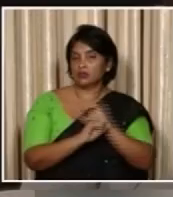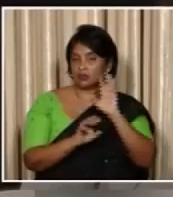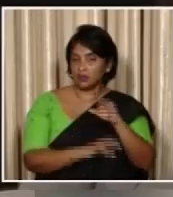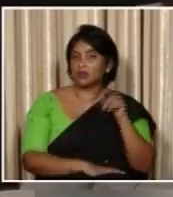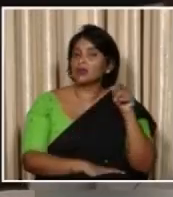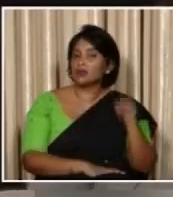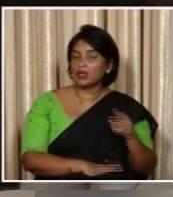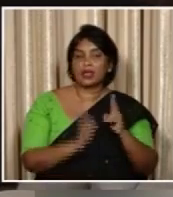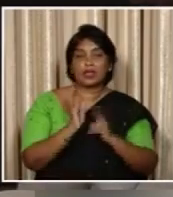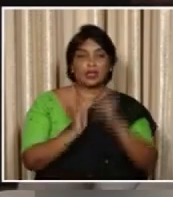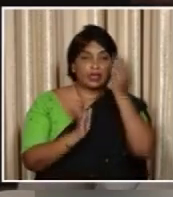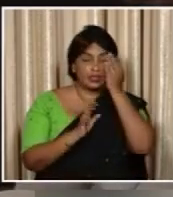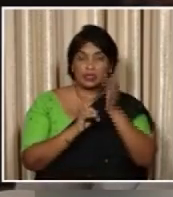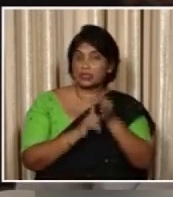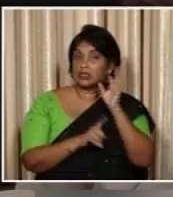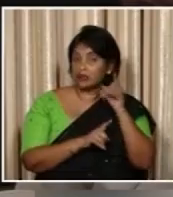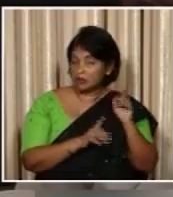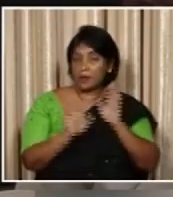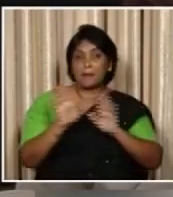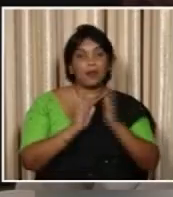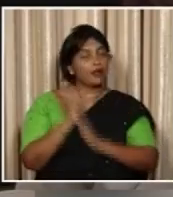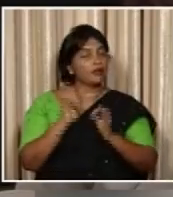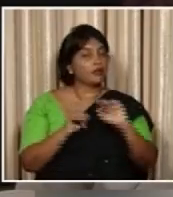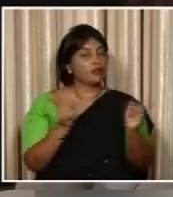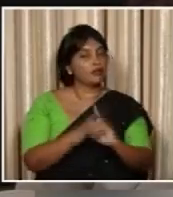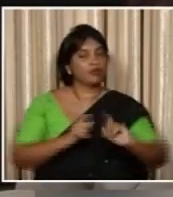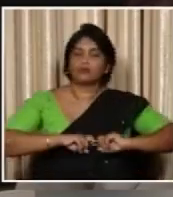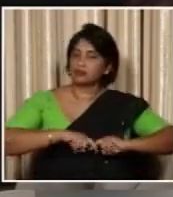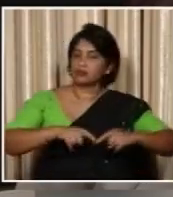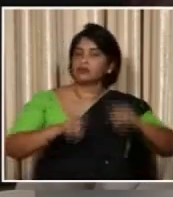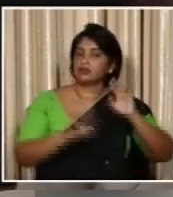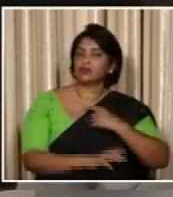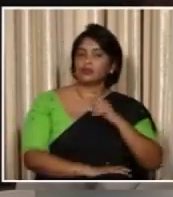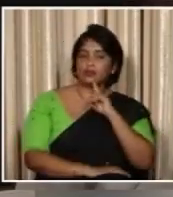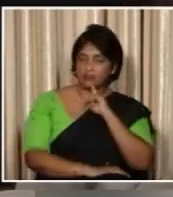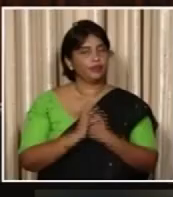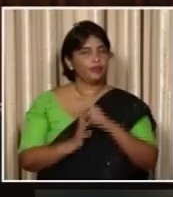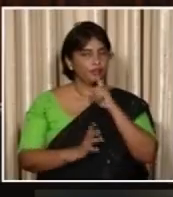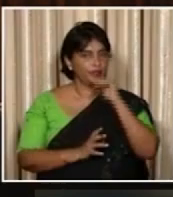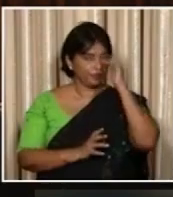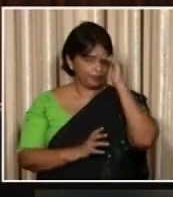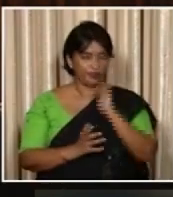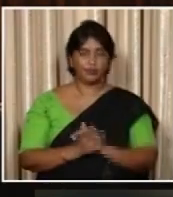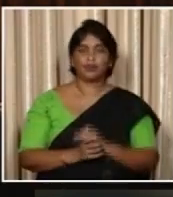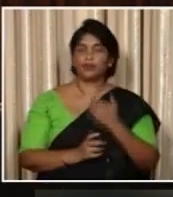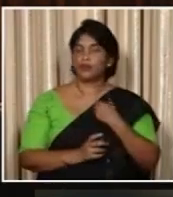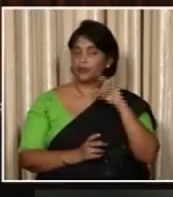අතරතුර නෙතන්‍යාහු සායම පාලනයේ මැති ඇමතිවරුන් යුද්ධය දිගටම කරගෙන යන බව අවධාරණය කර දෙමින් සිටිනවා.